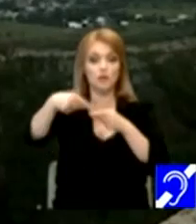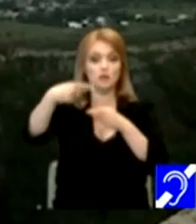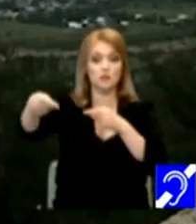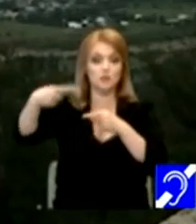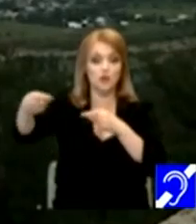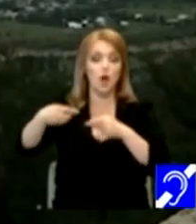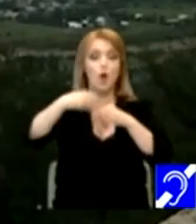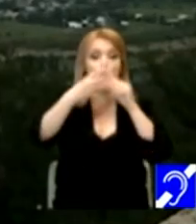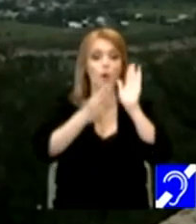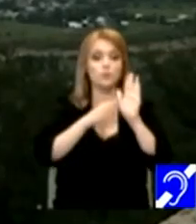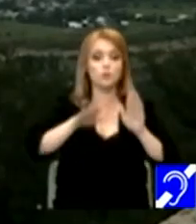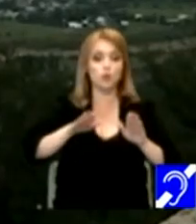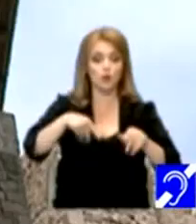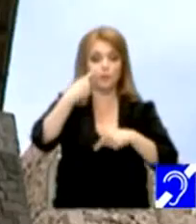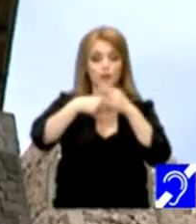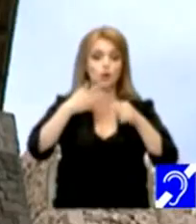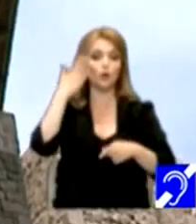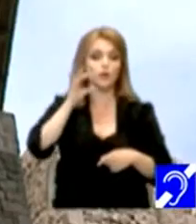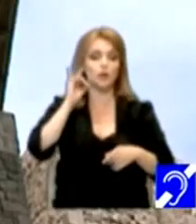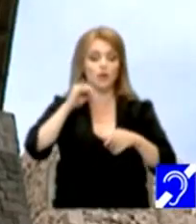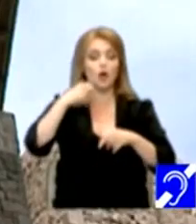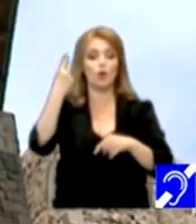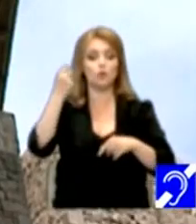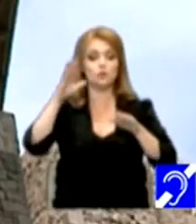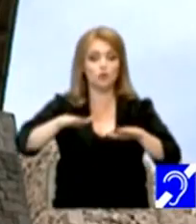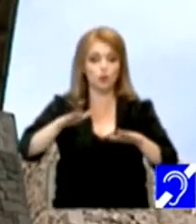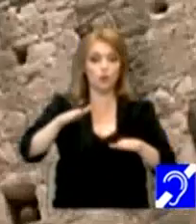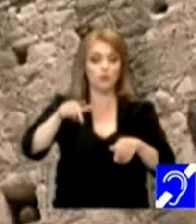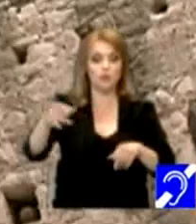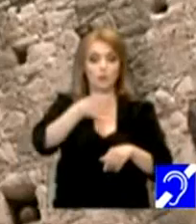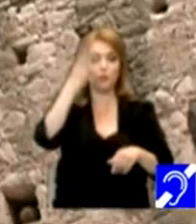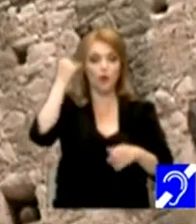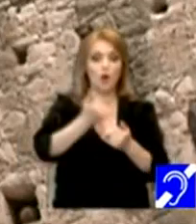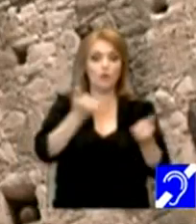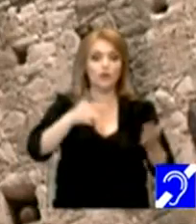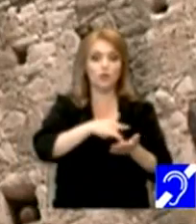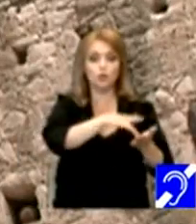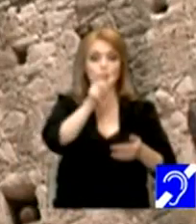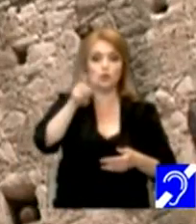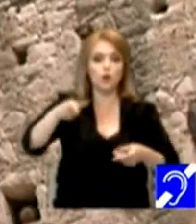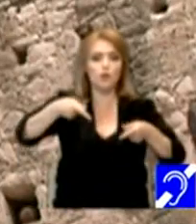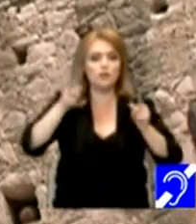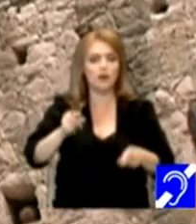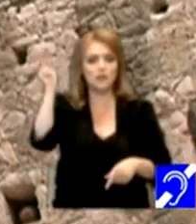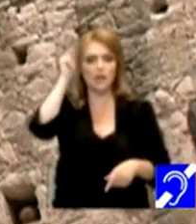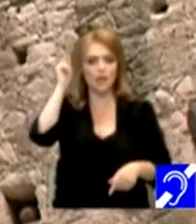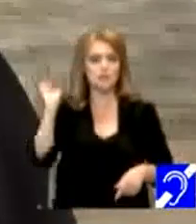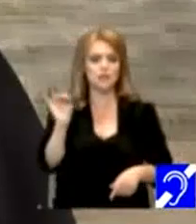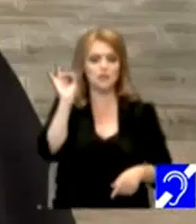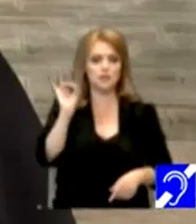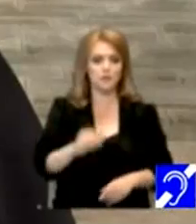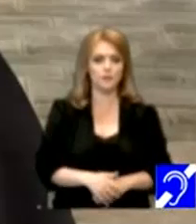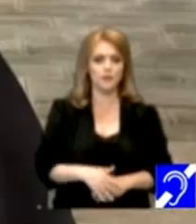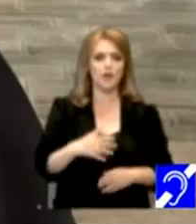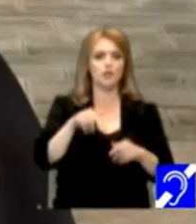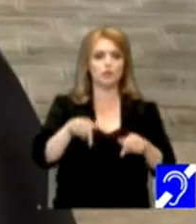18 localități din România și 11 localități din Republica Moldova, oferind turiștilor o adevărată lecție de istorie. Noi